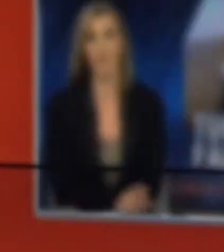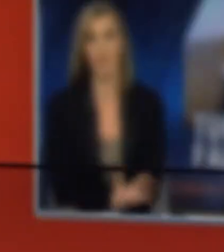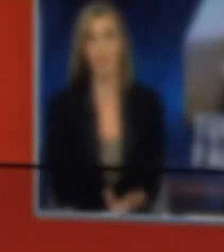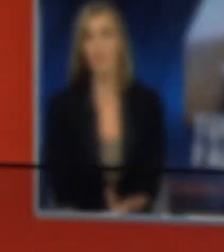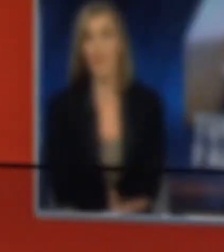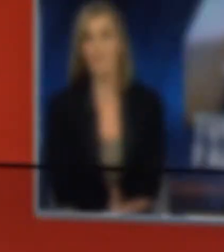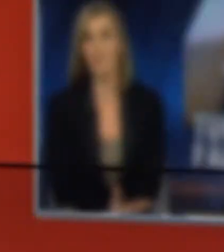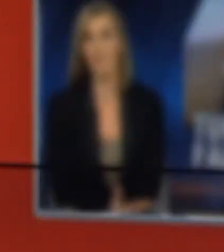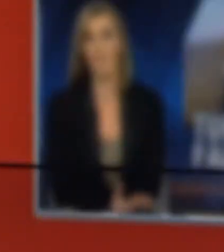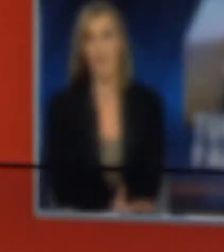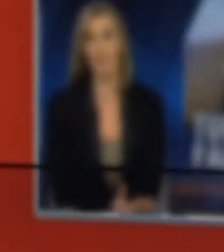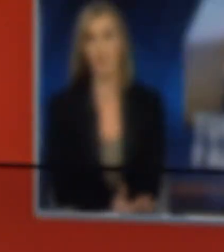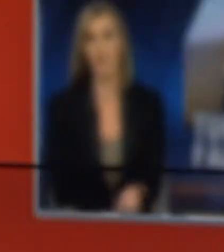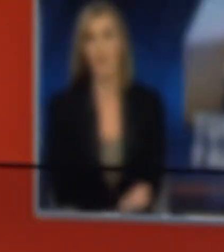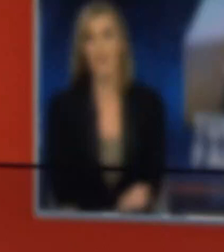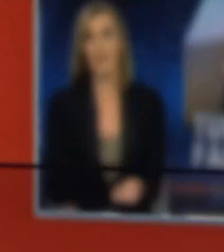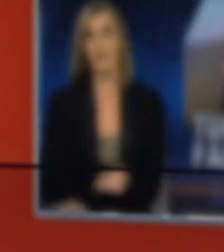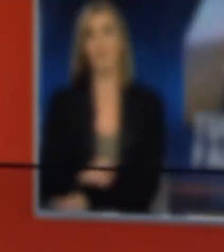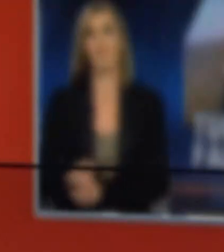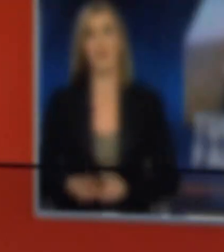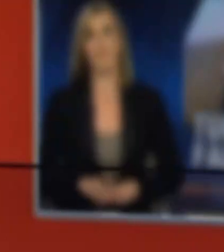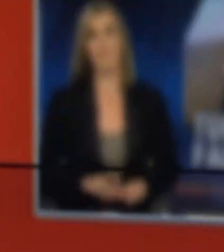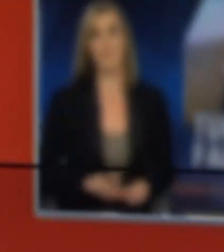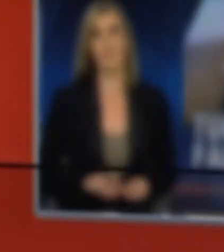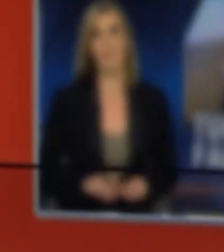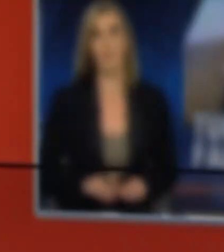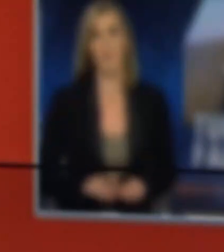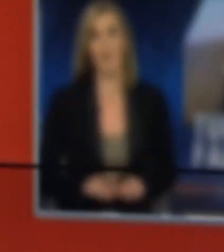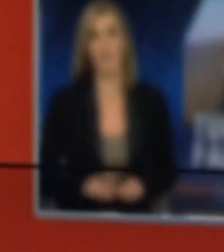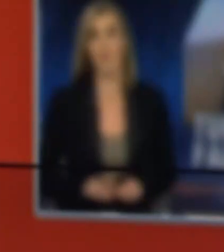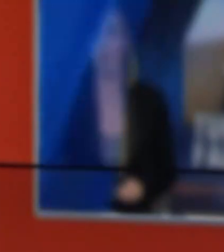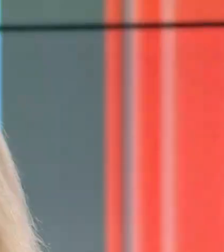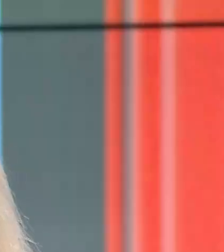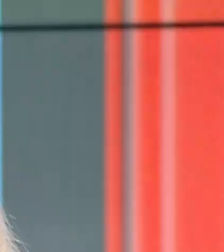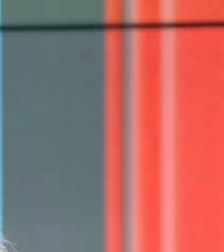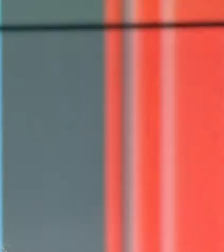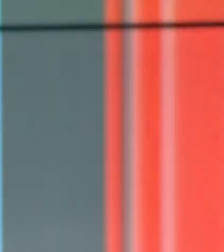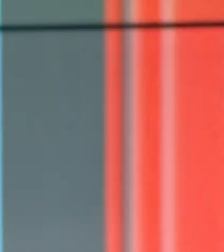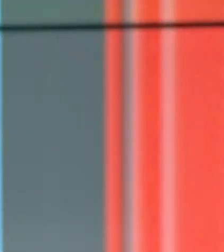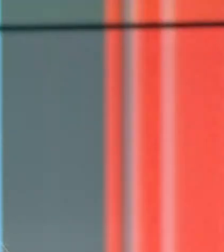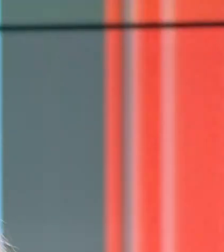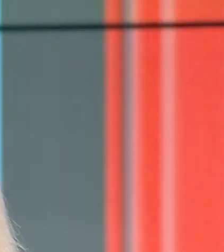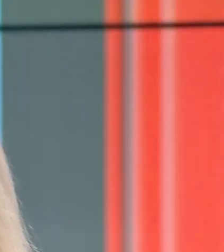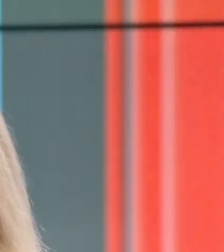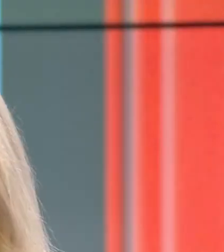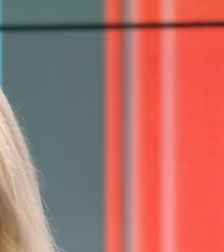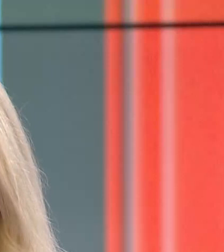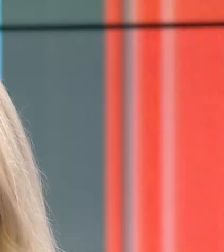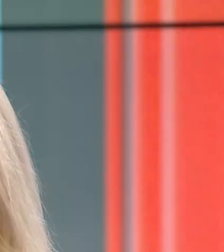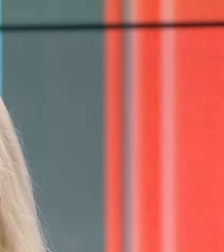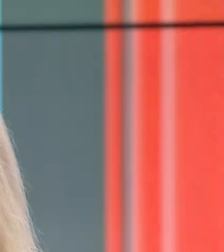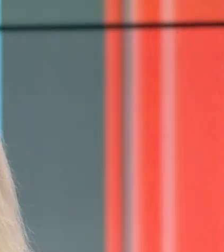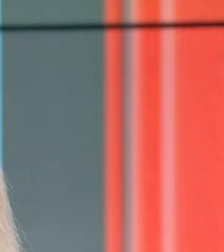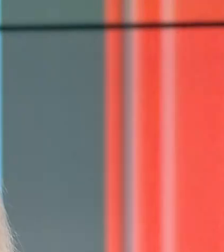Αφού λοιπόν εμείς τρώμε λοιπόν, όπως λέτε, από τα έτοιμα, γιατί προκήρυξατε προώρες εκλογές? Γιατί προκηρύξαμε εμείς προώρες εκλογές? Γιατί είχε ένα